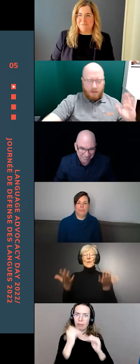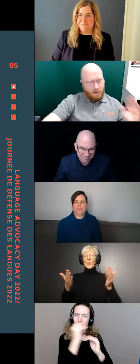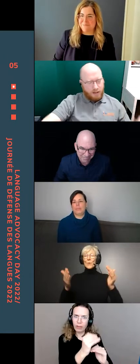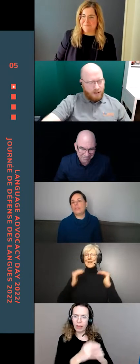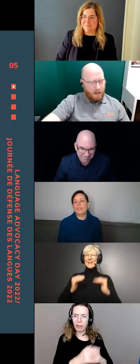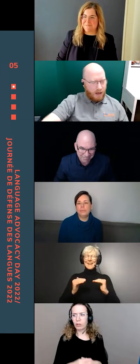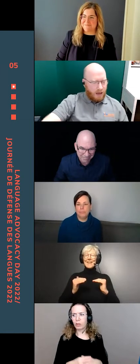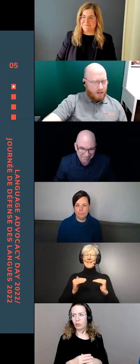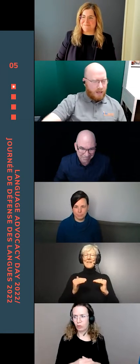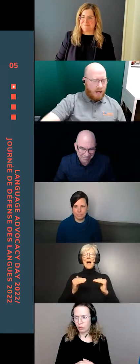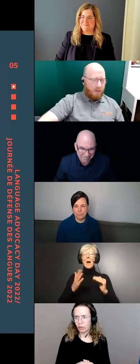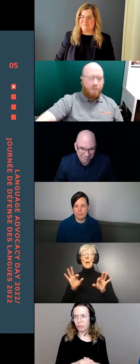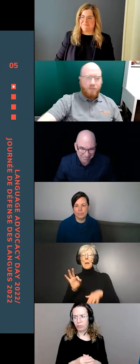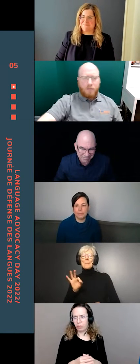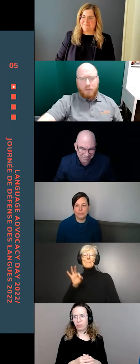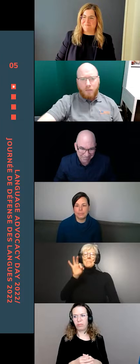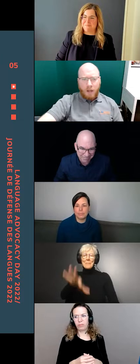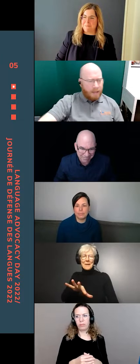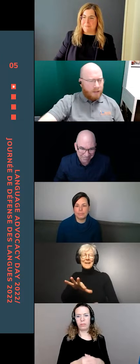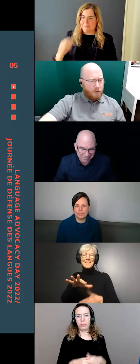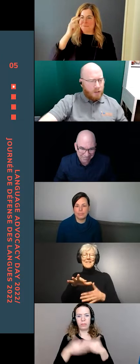d'activité. Et